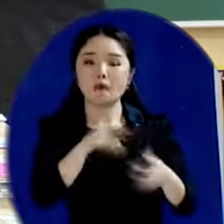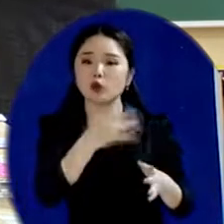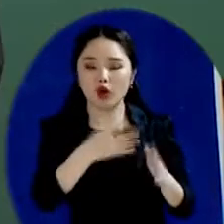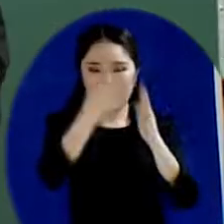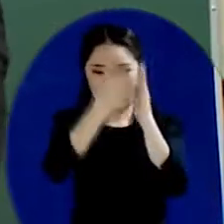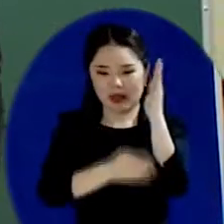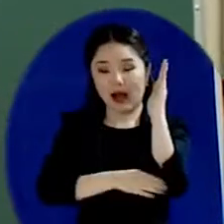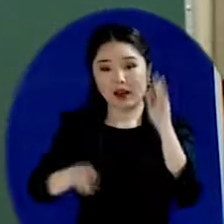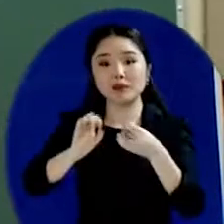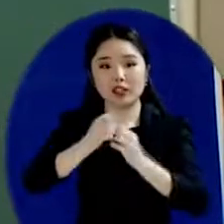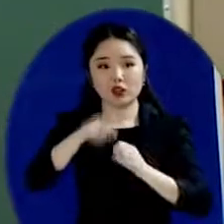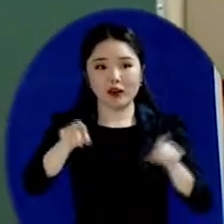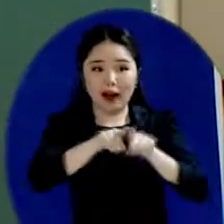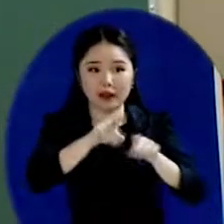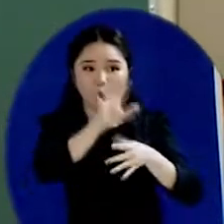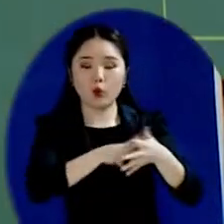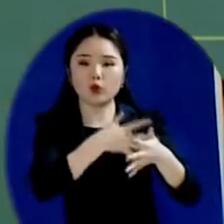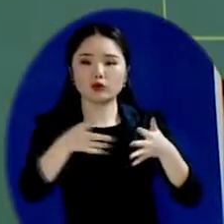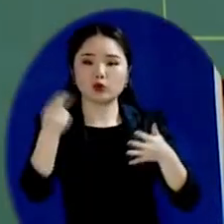энэ хүснэгтийг зураарай.